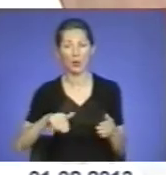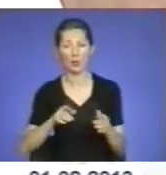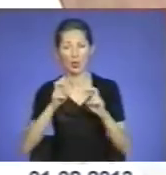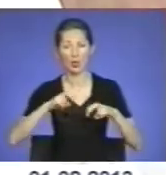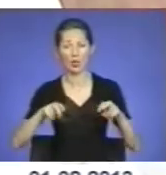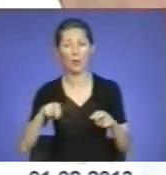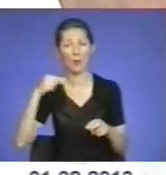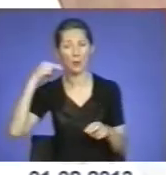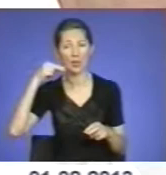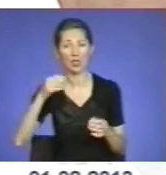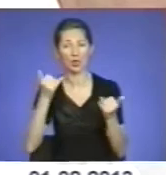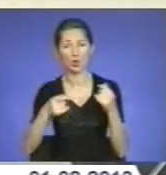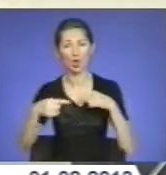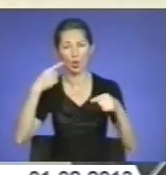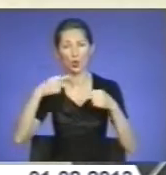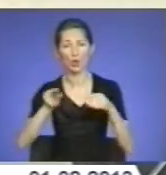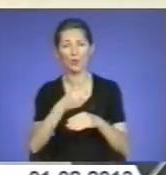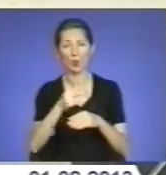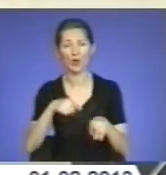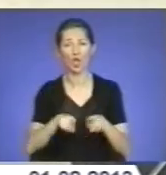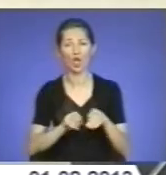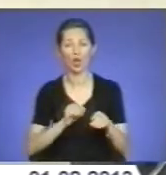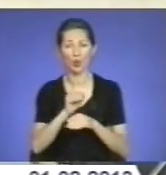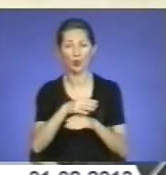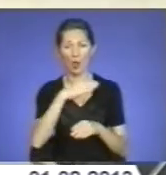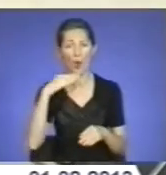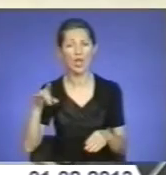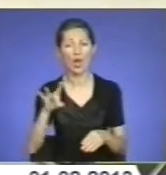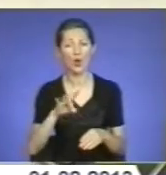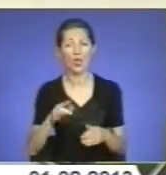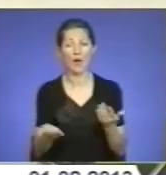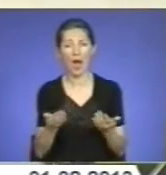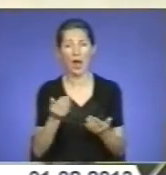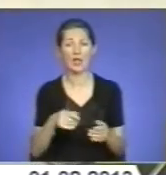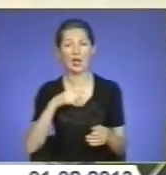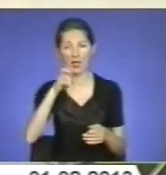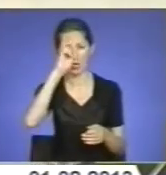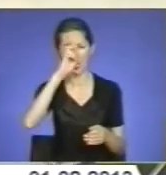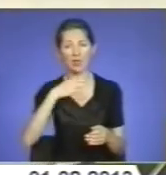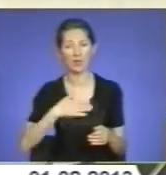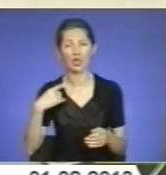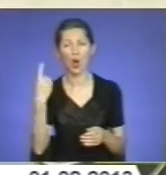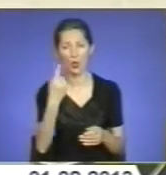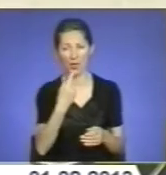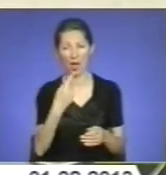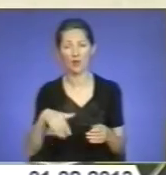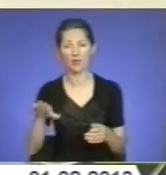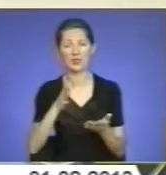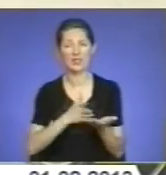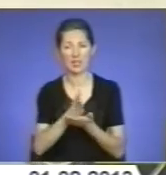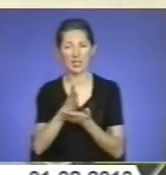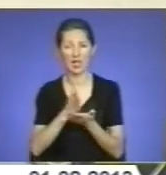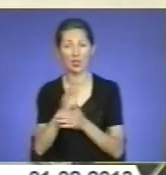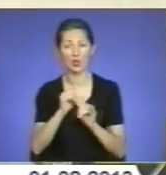дискутують, виправляють і доповнюють. Багато регіонів, але країна у нас одна. Всі стратегії розвитку від найменшої громади